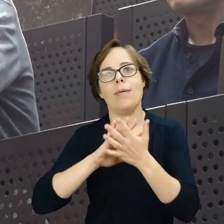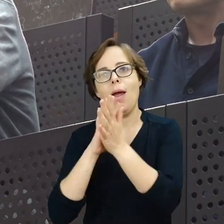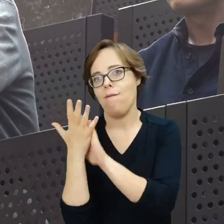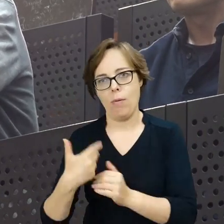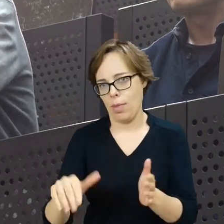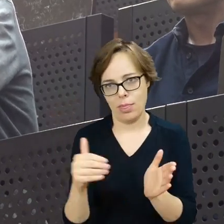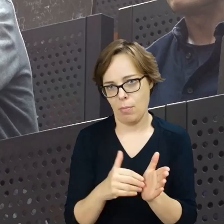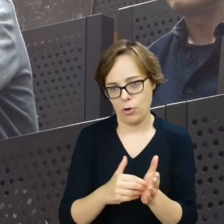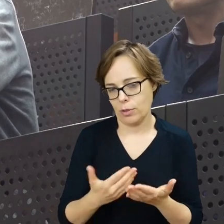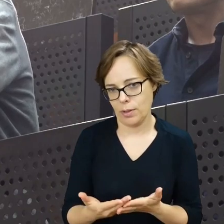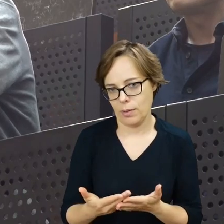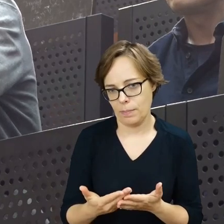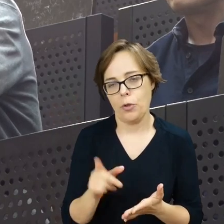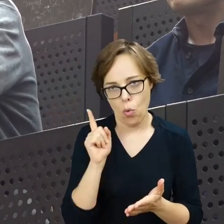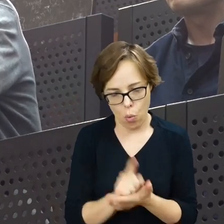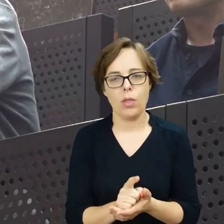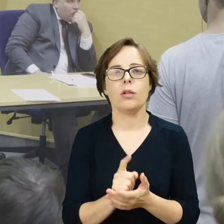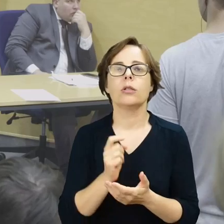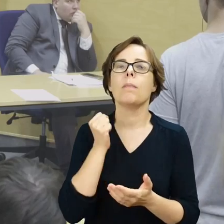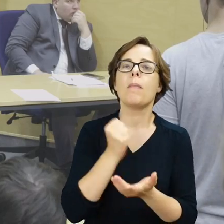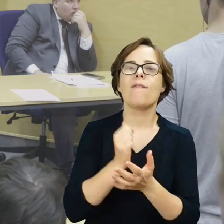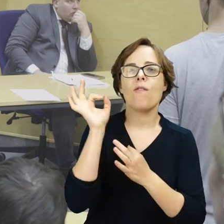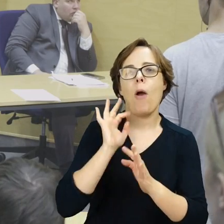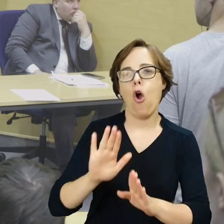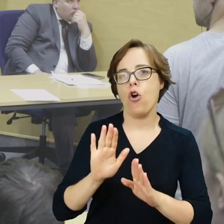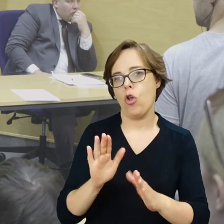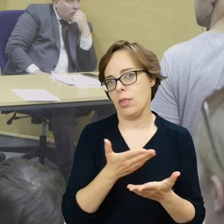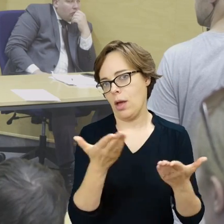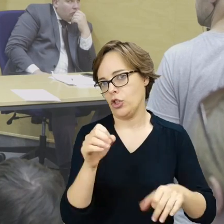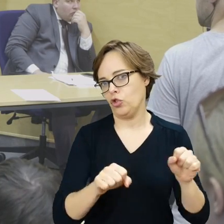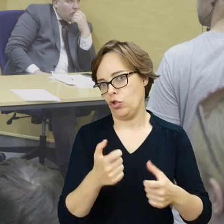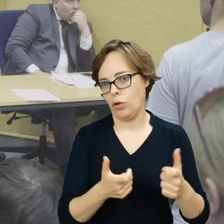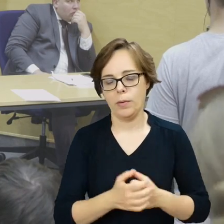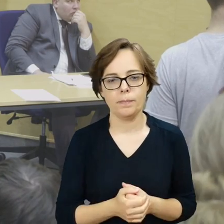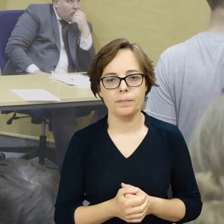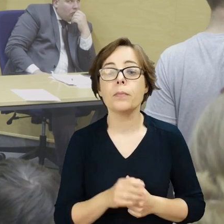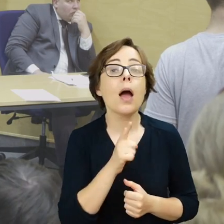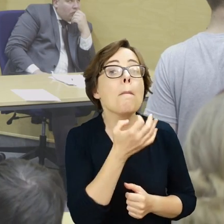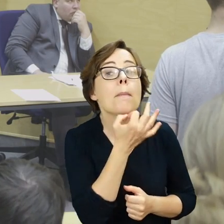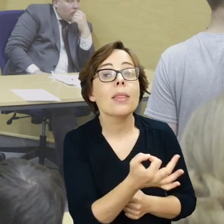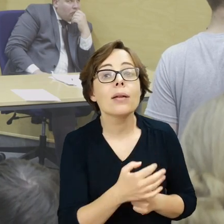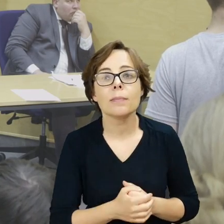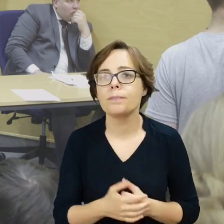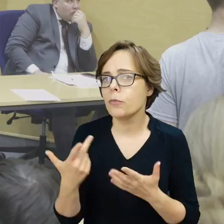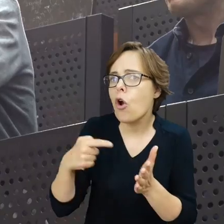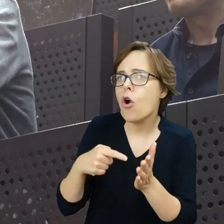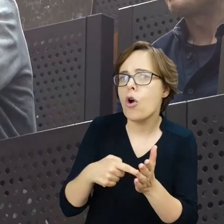tej sądowej ochrony prawa do informacji. Dziękuję. A to pytanie słynne, na które czekamy? No to właśnie to